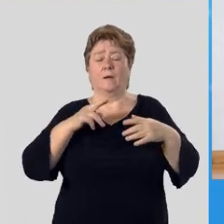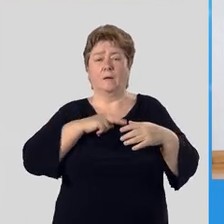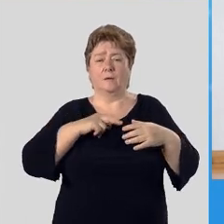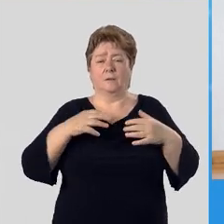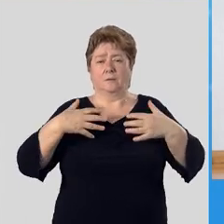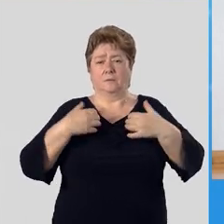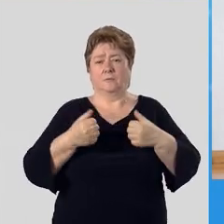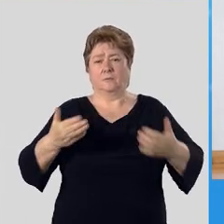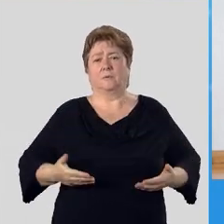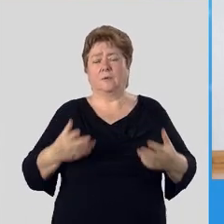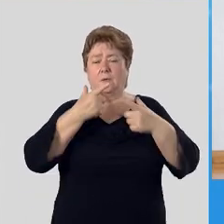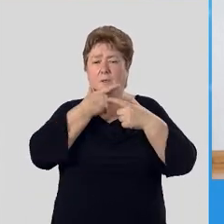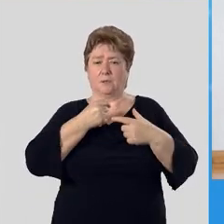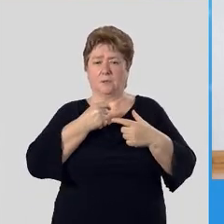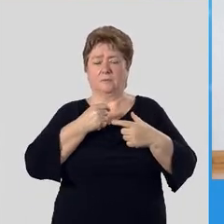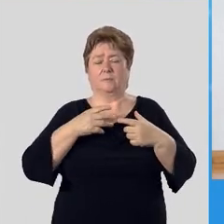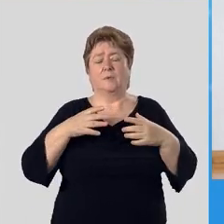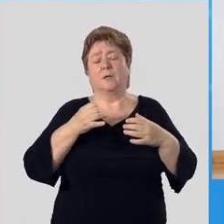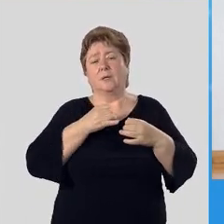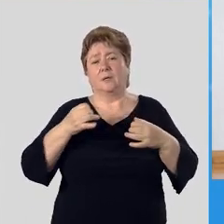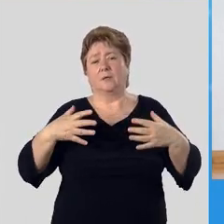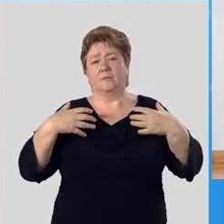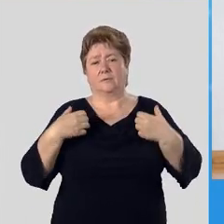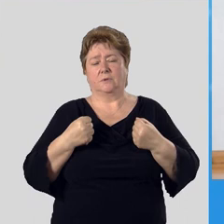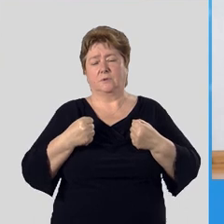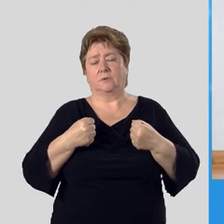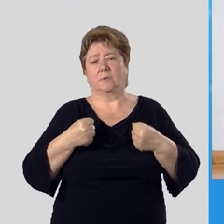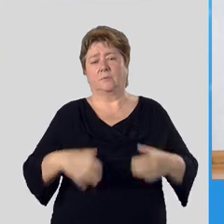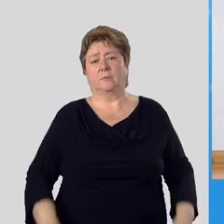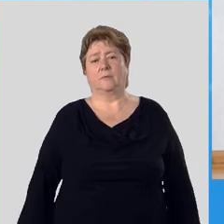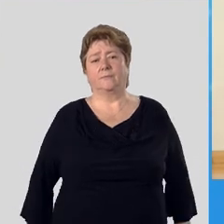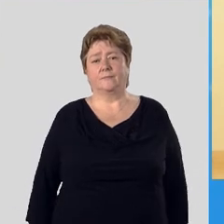жизни, быть красивым и физически крепким.